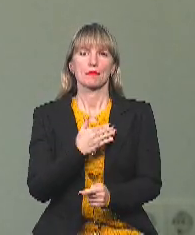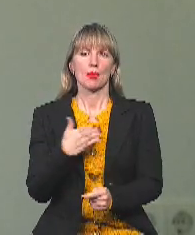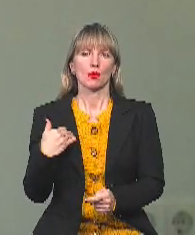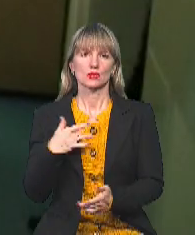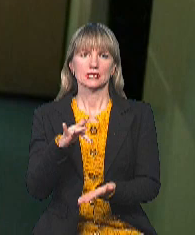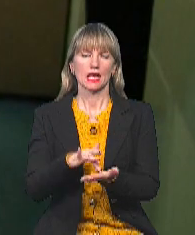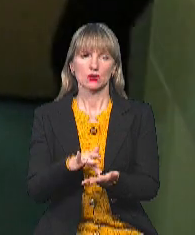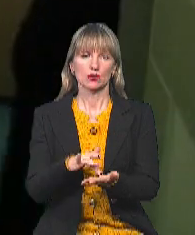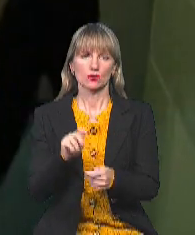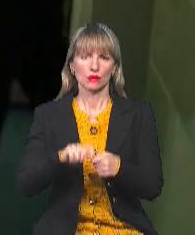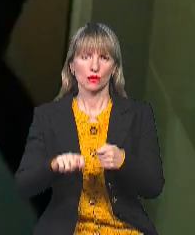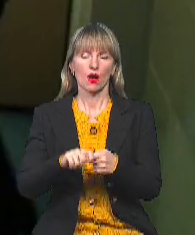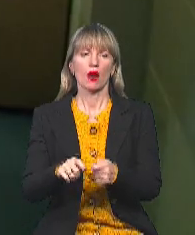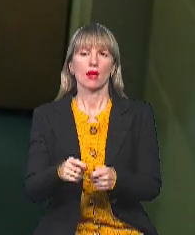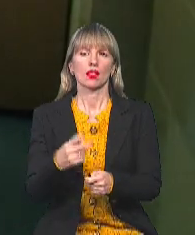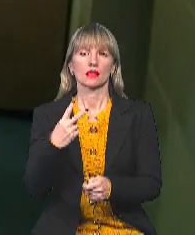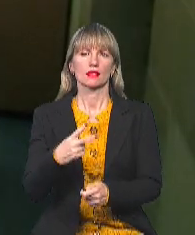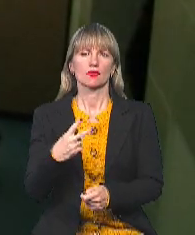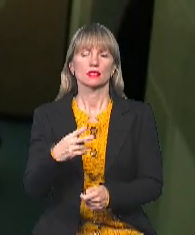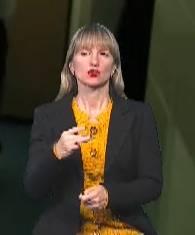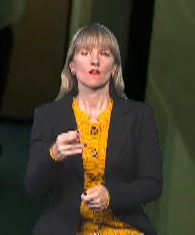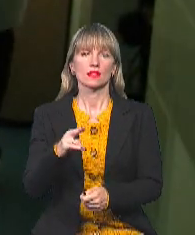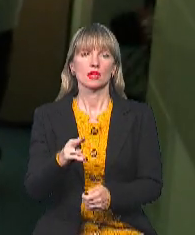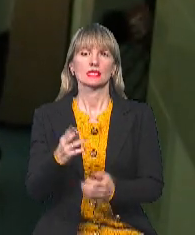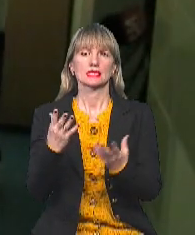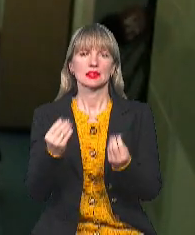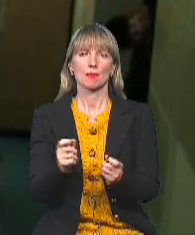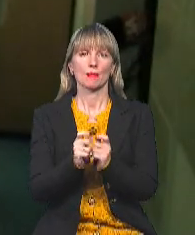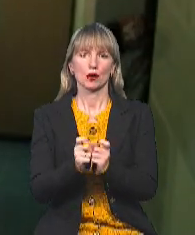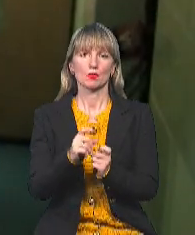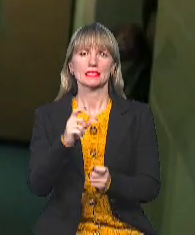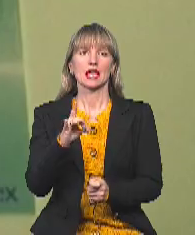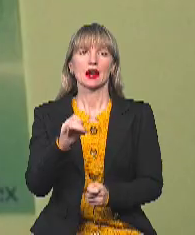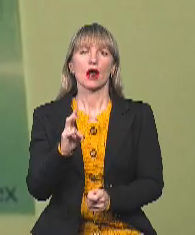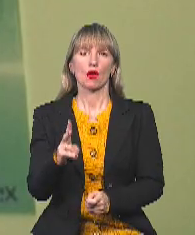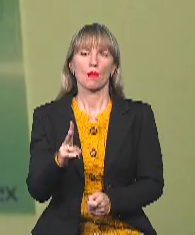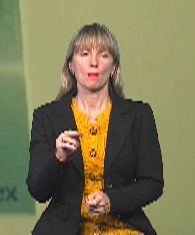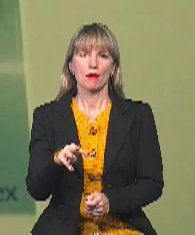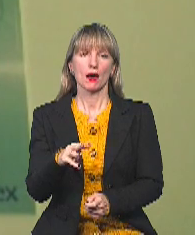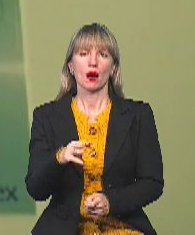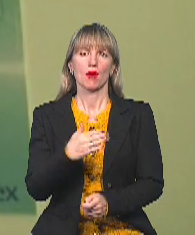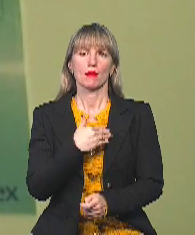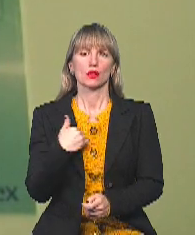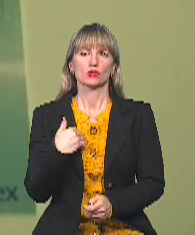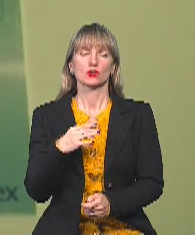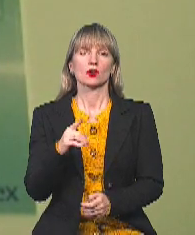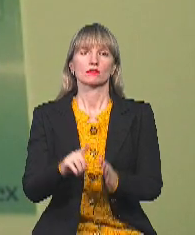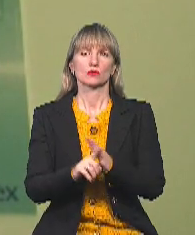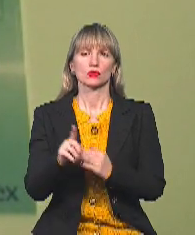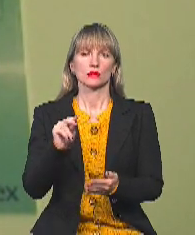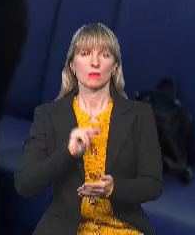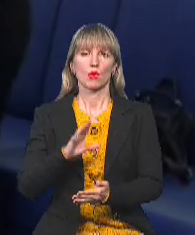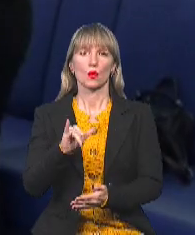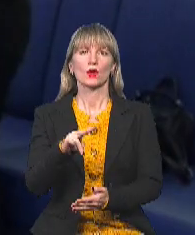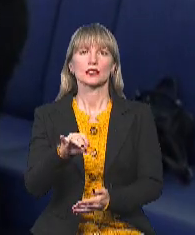анонсували 22 жовтня минулого року з нагоди Всесвітнього дня боротьби з раком молочної залози. Він мав запрацювати у листопаді,